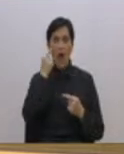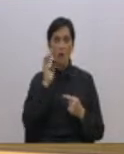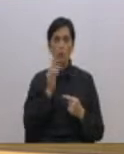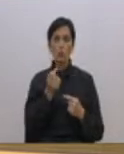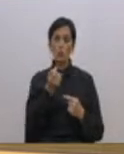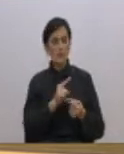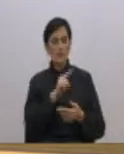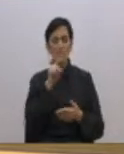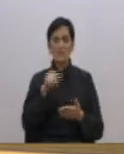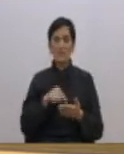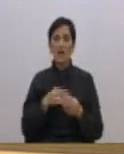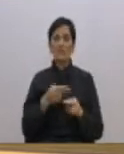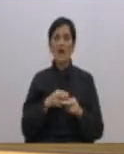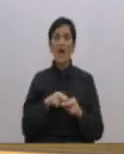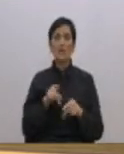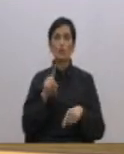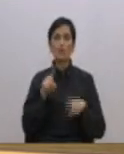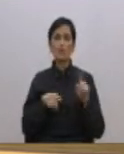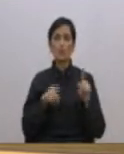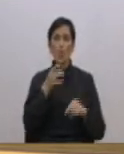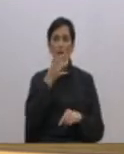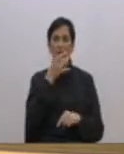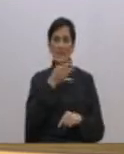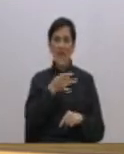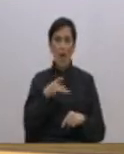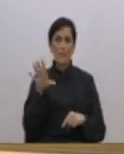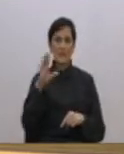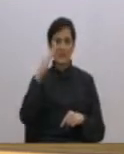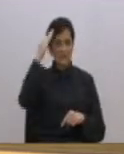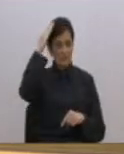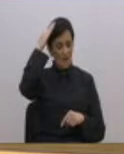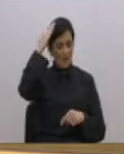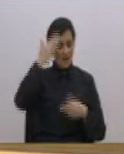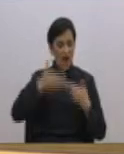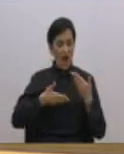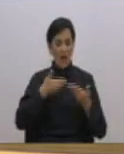და უმრავლესობის კვლევა ზოგადად ნებისმიერი აღმსარებლობისთვის